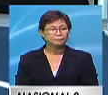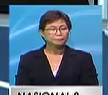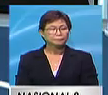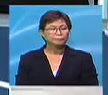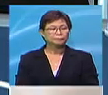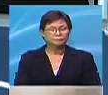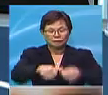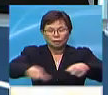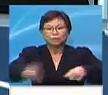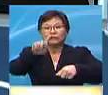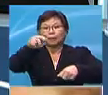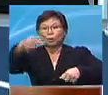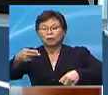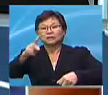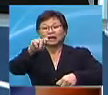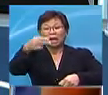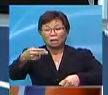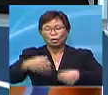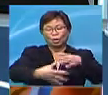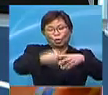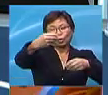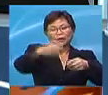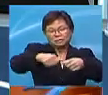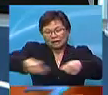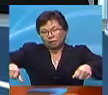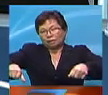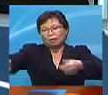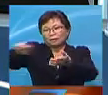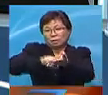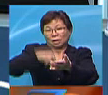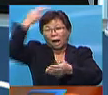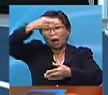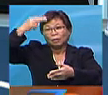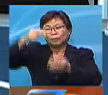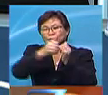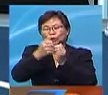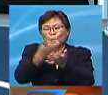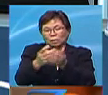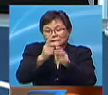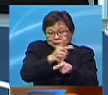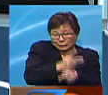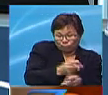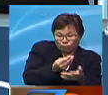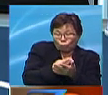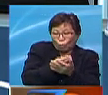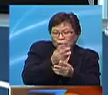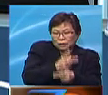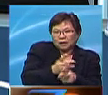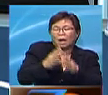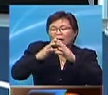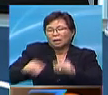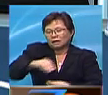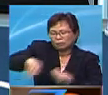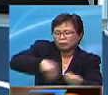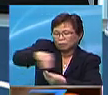pendeposit tabung Haji th yang mengeluarkan deposit daftar haji bersama Wang simpanan mereka akan hilang giliran